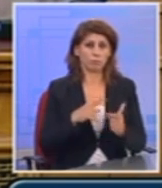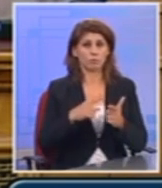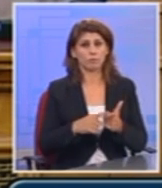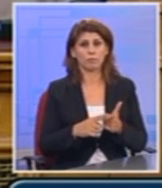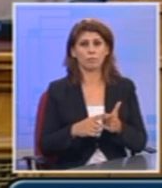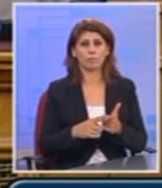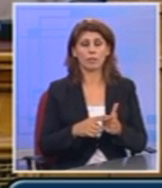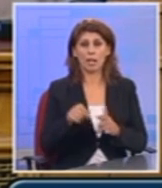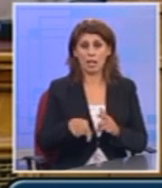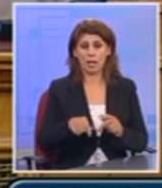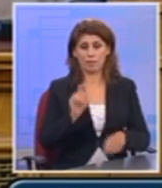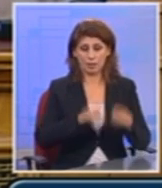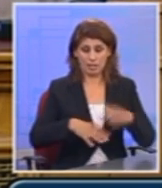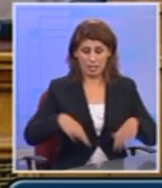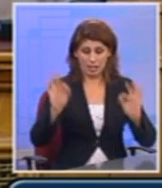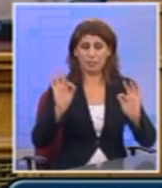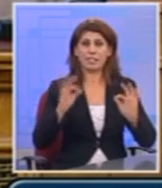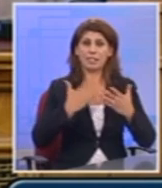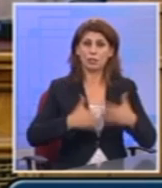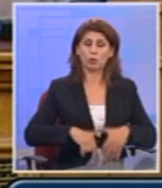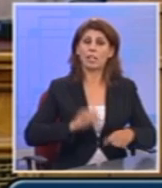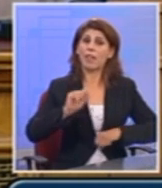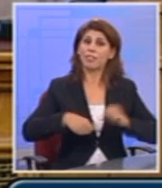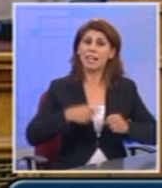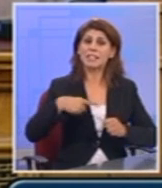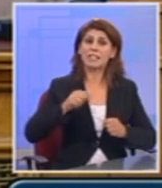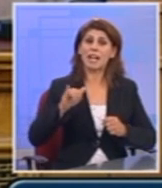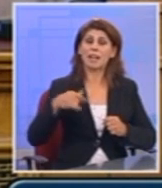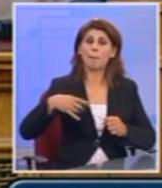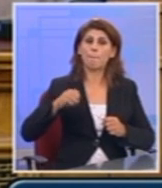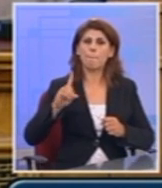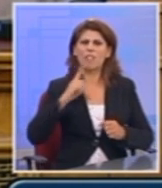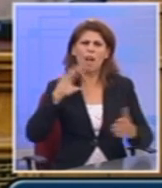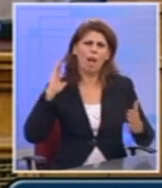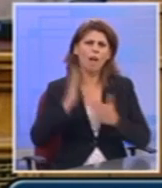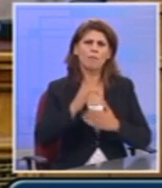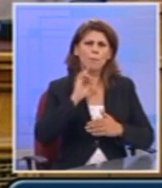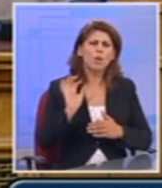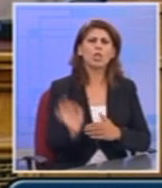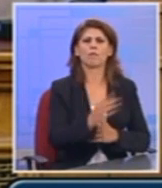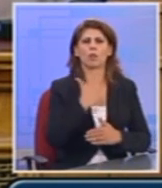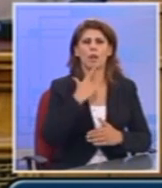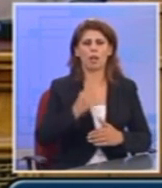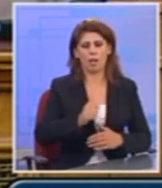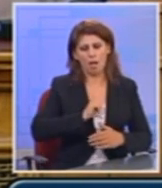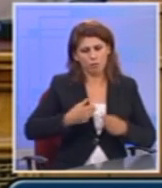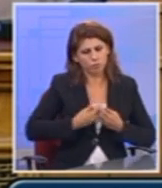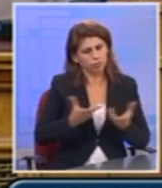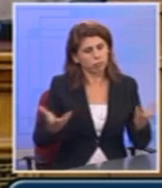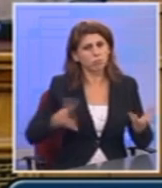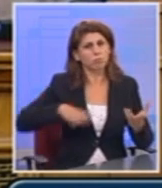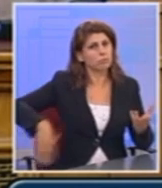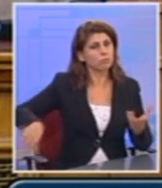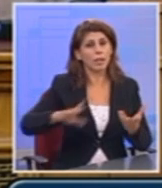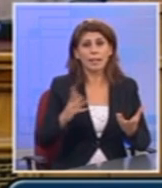σύσταση λειτουργία και δράση της ταιπεδ συνιστούν ευθεία προσβολή του δικαιώματος της αυτοδιάθεσης των λλα ών το